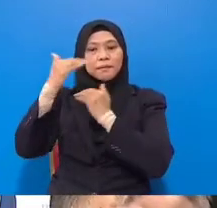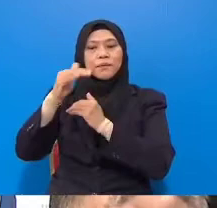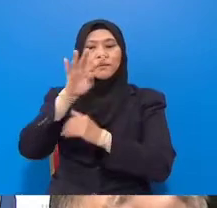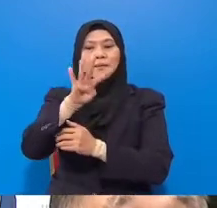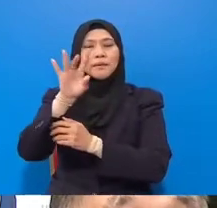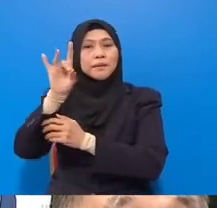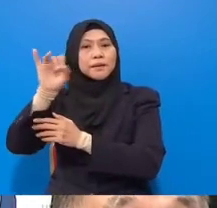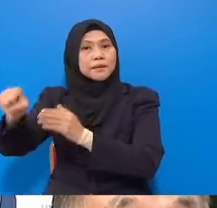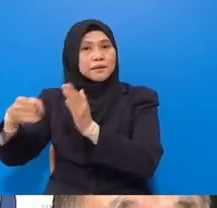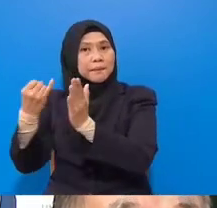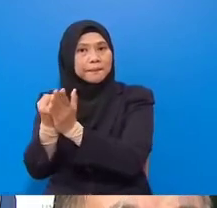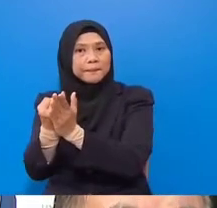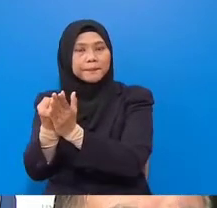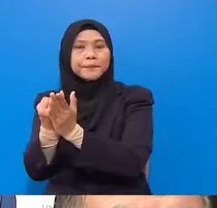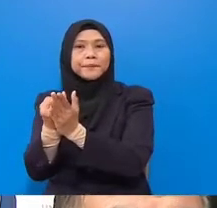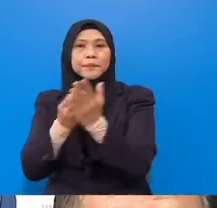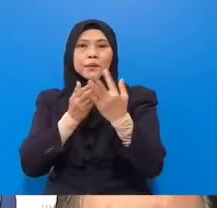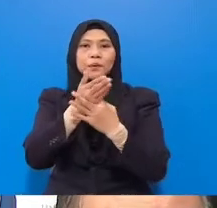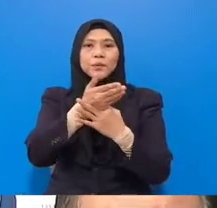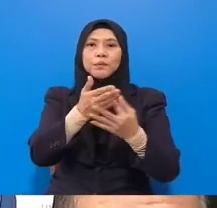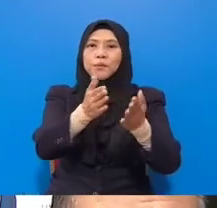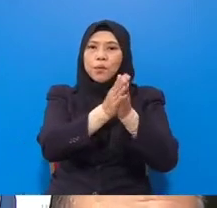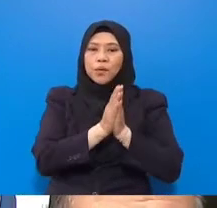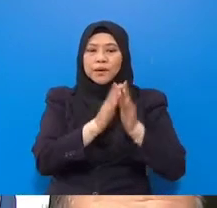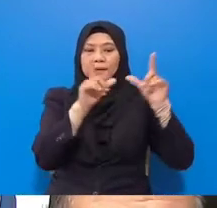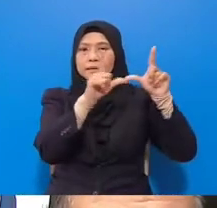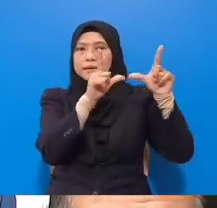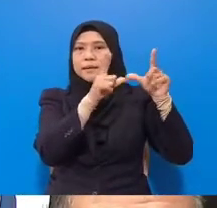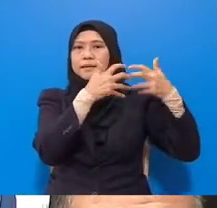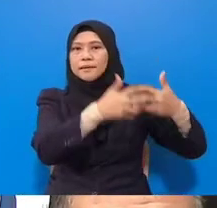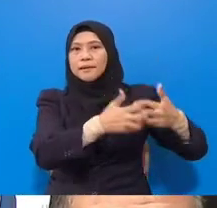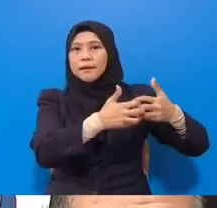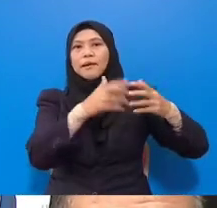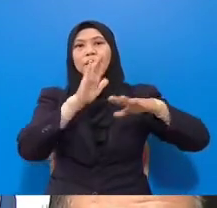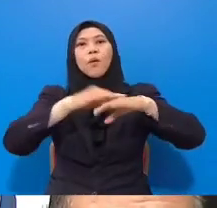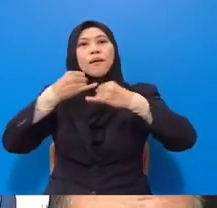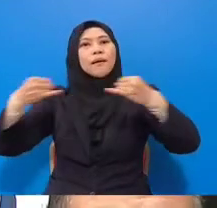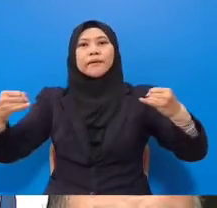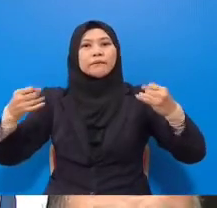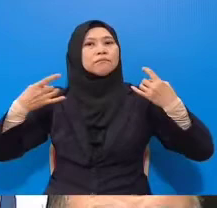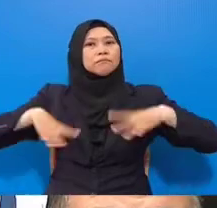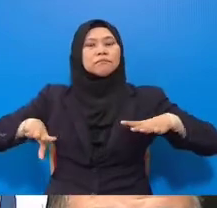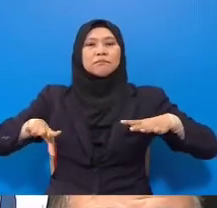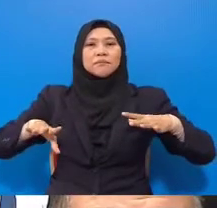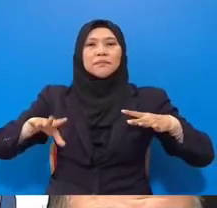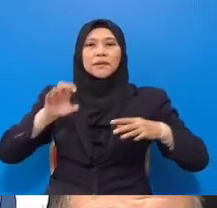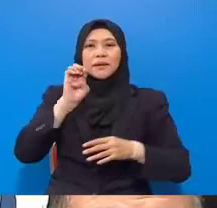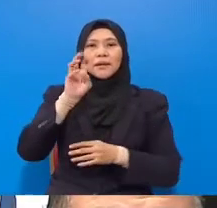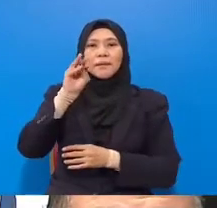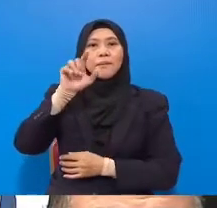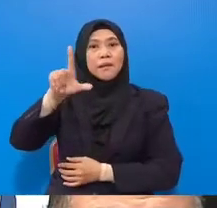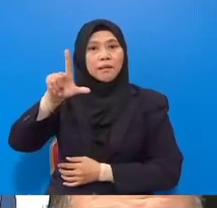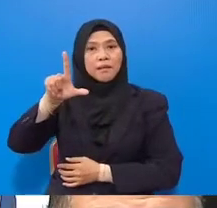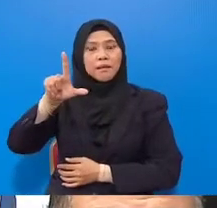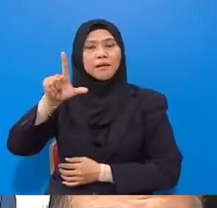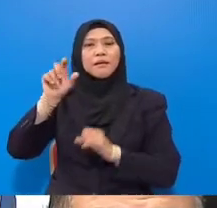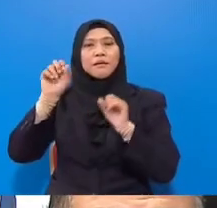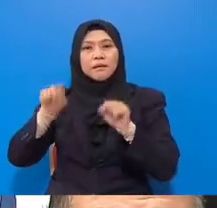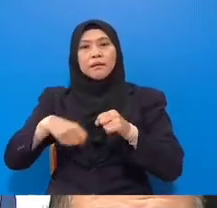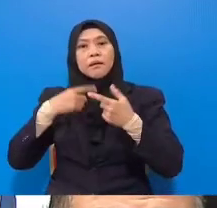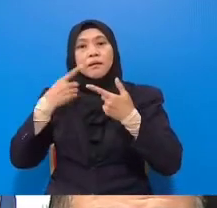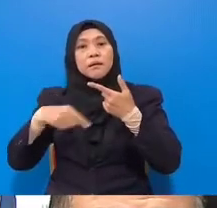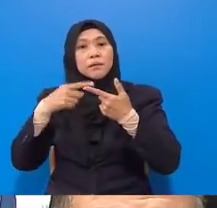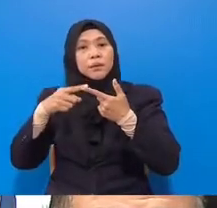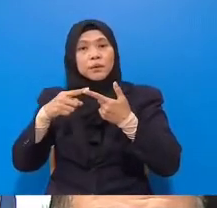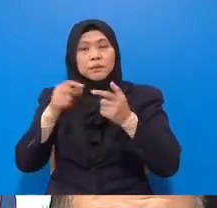jam menerusi inisiatif pemohonan leasing penghilang secara atas talian ataupun seringkas Imel dan know